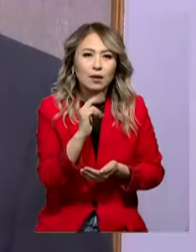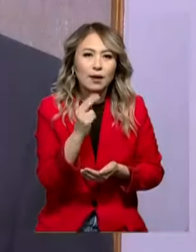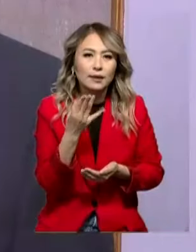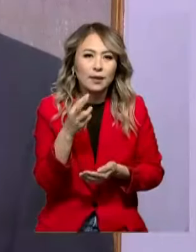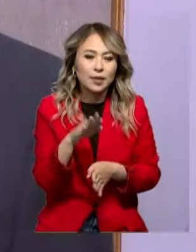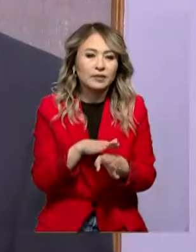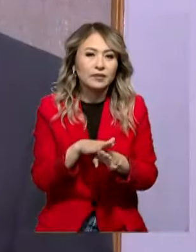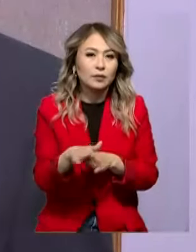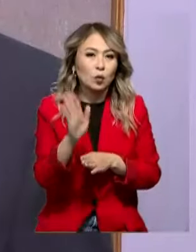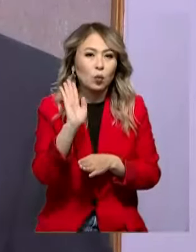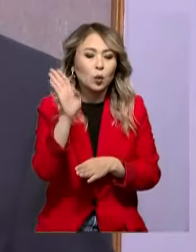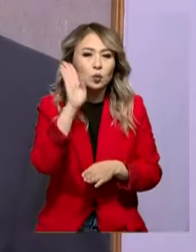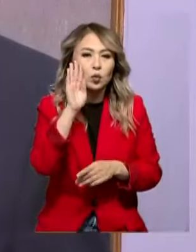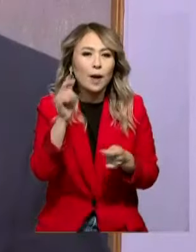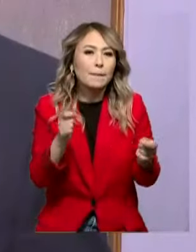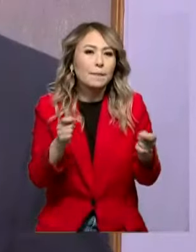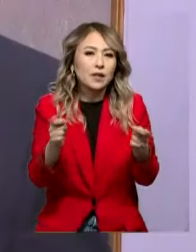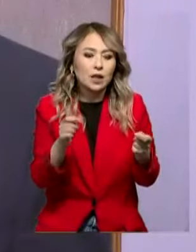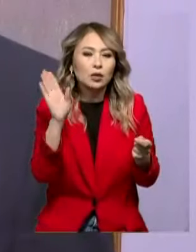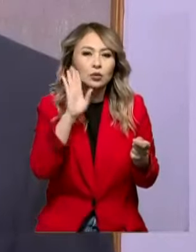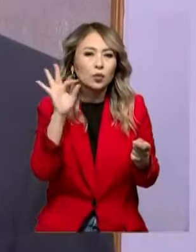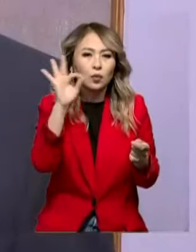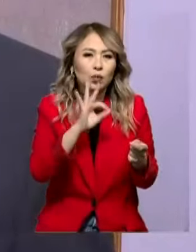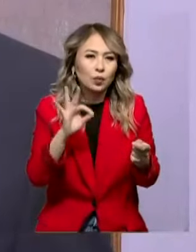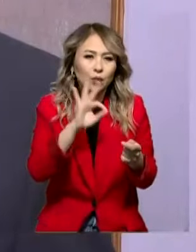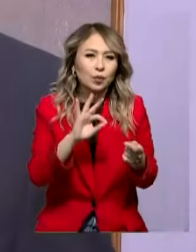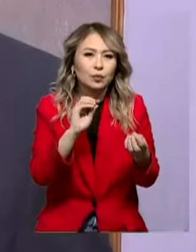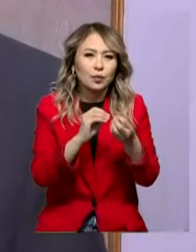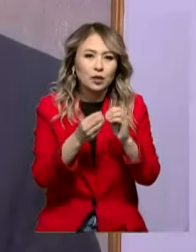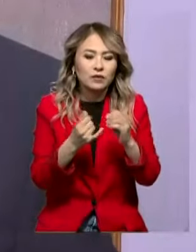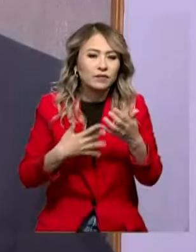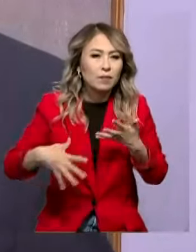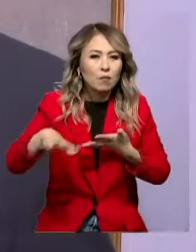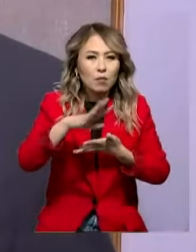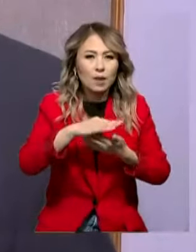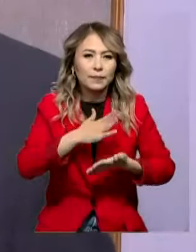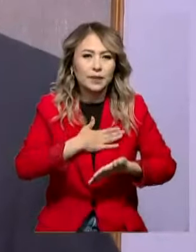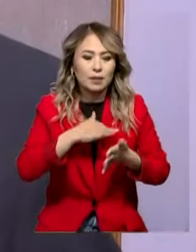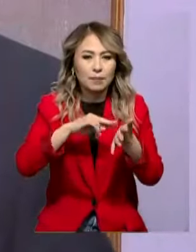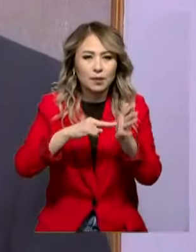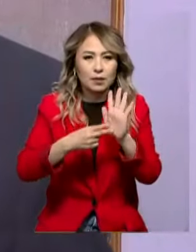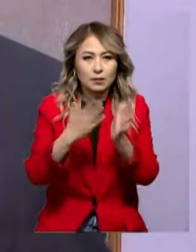асыратын боламыз. Суды басқару, су ресурстарын басқару мегагранты. Осының бәрі қазір біздің жоспарымызда.